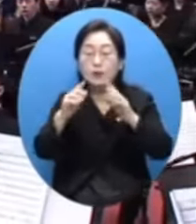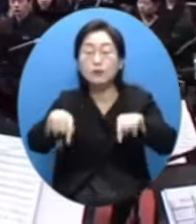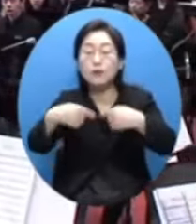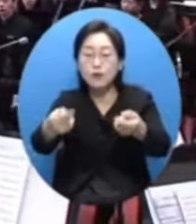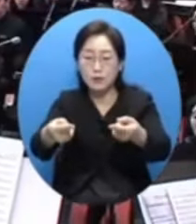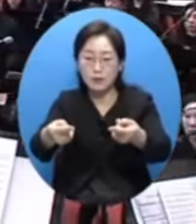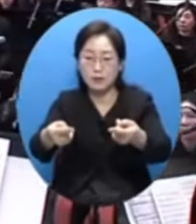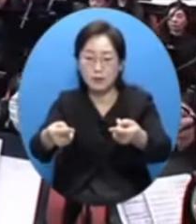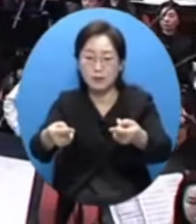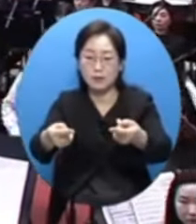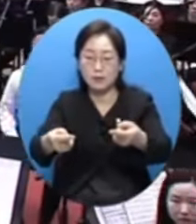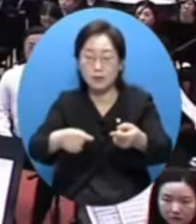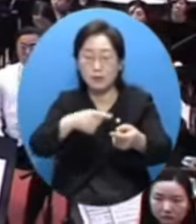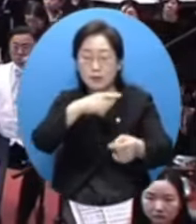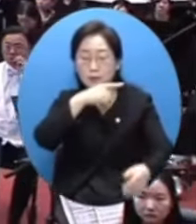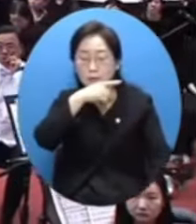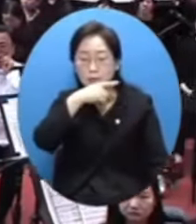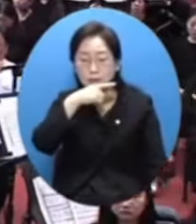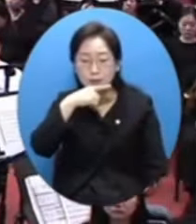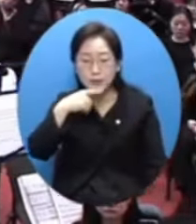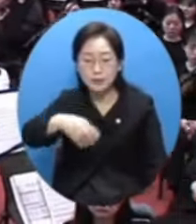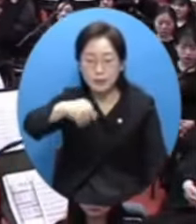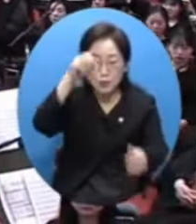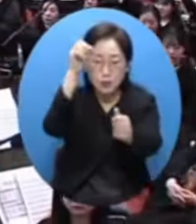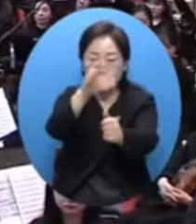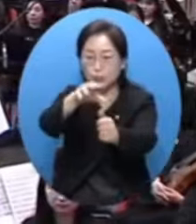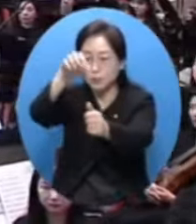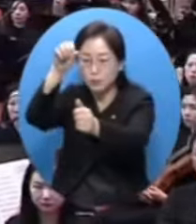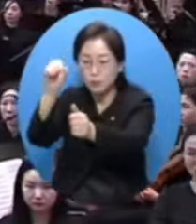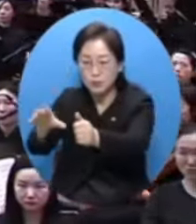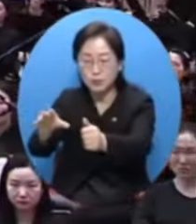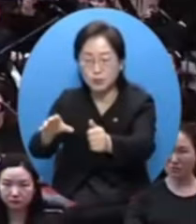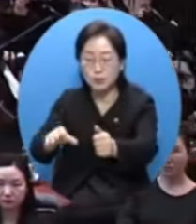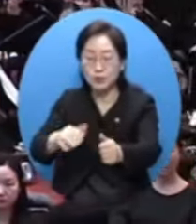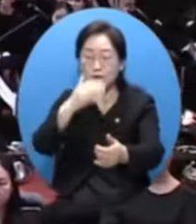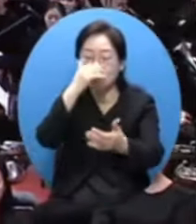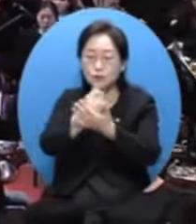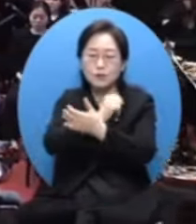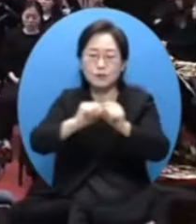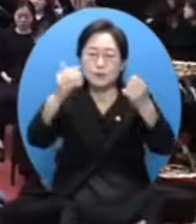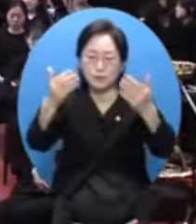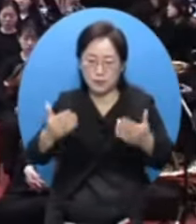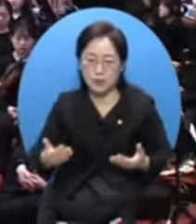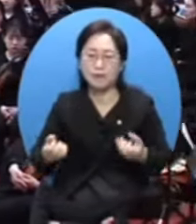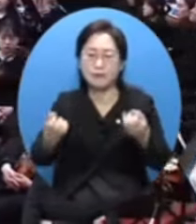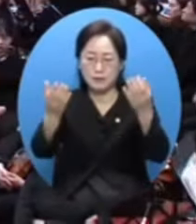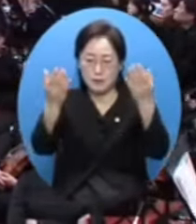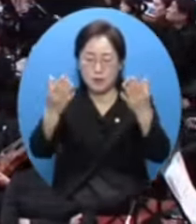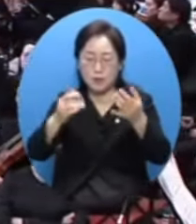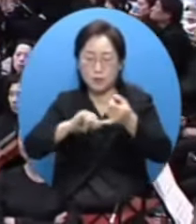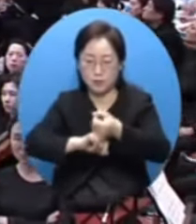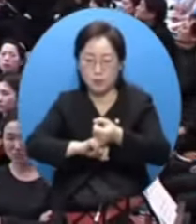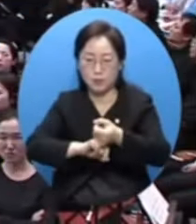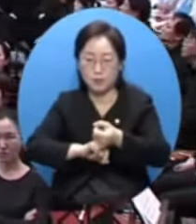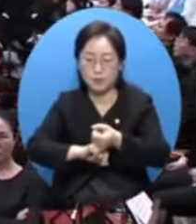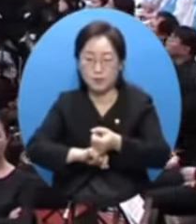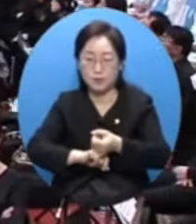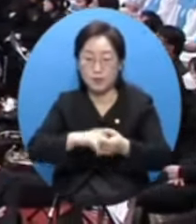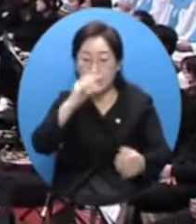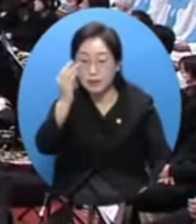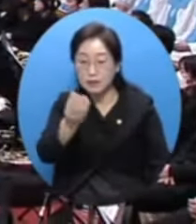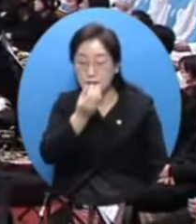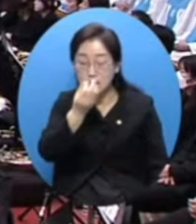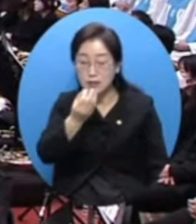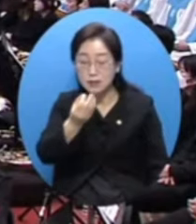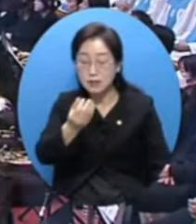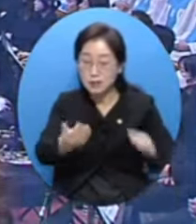그 피를 뿌려 죄을 받는 의식을 갖게 되는데 지성소와 성수를